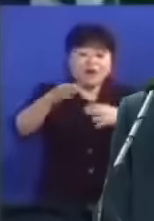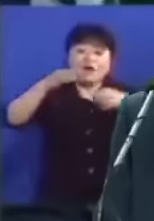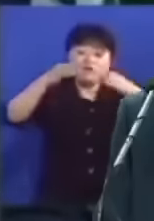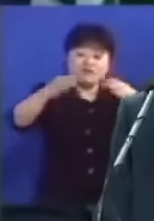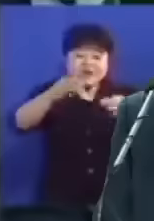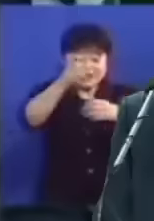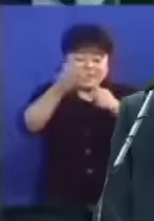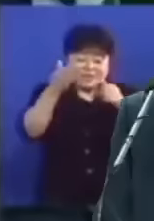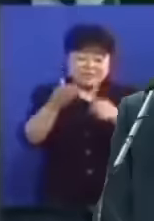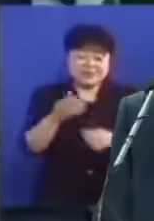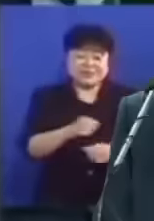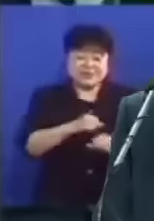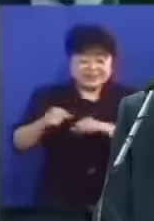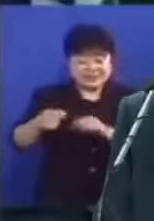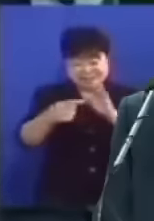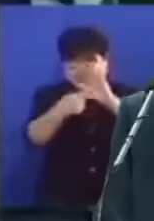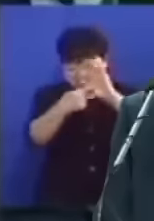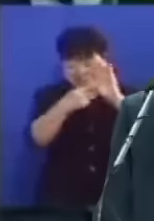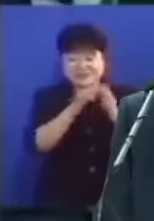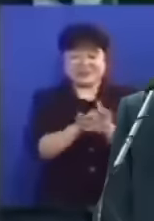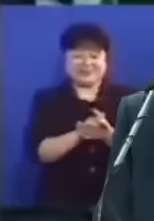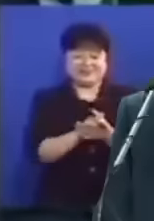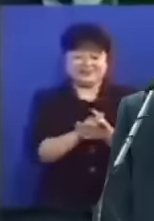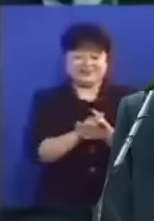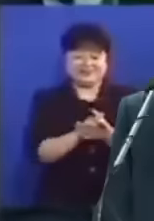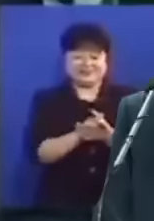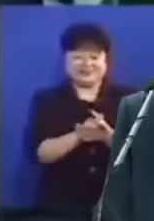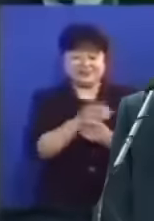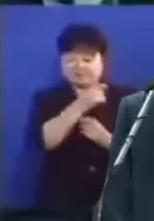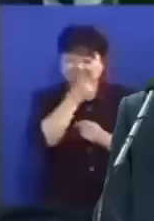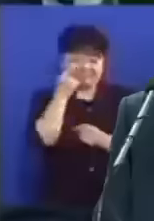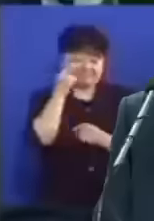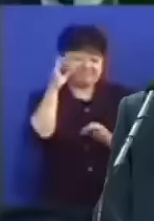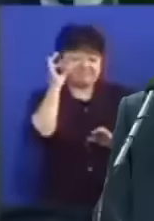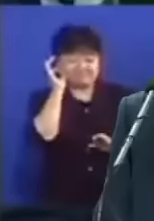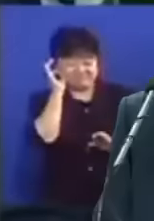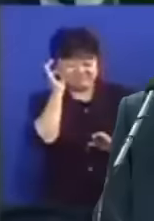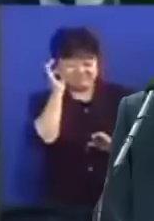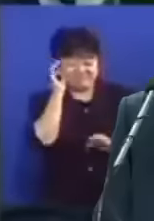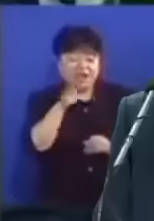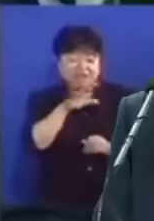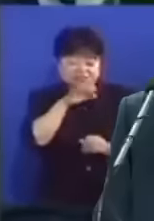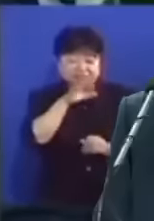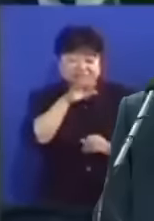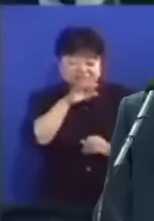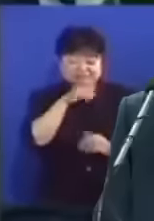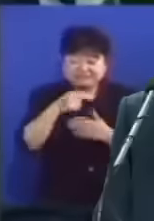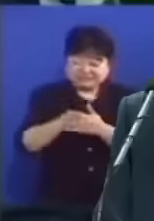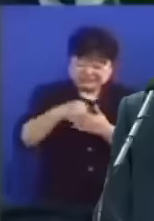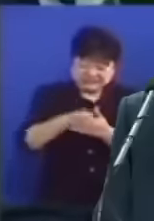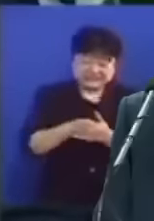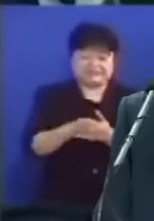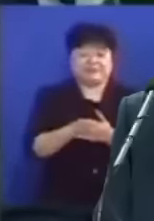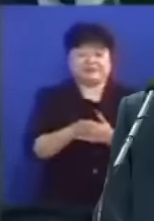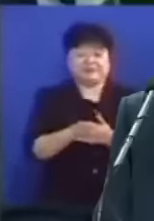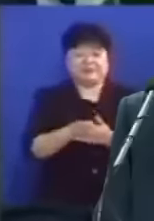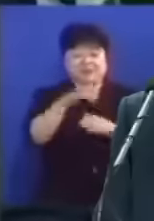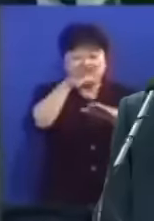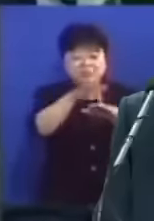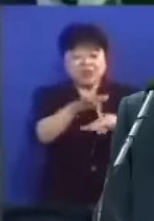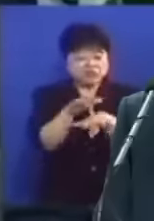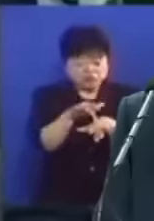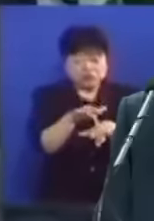불러야 하나님의 역사가 일어나기 시작하는 것입니다. 입을 다물고 원망과 불평과 탄식만 하면